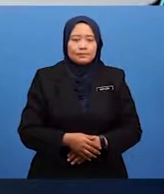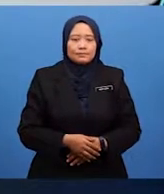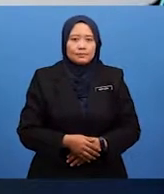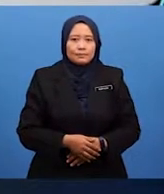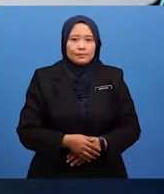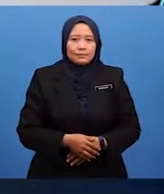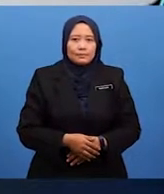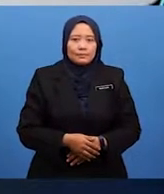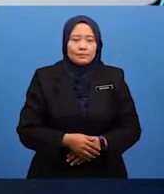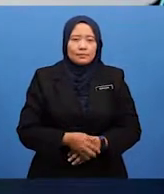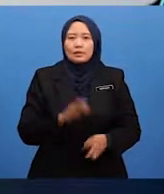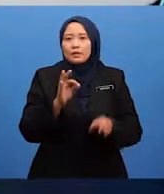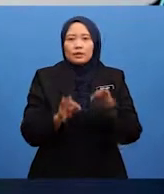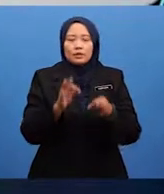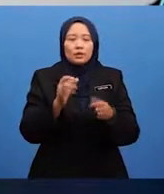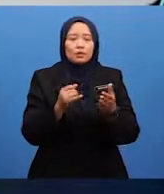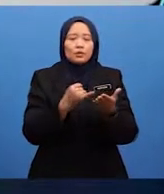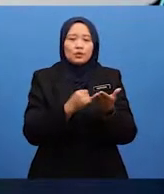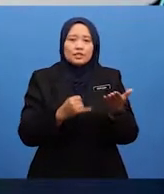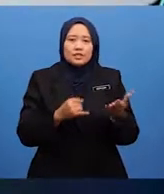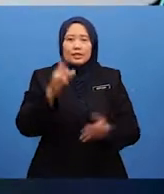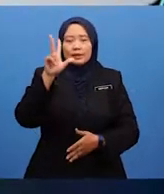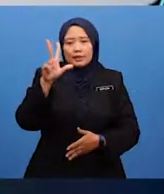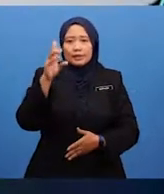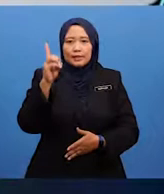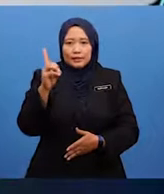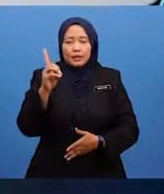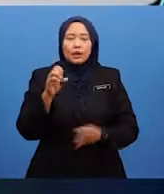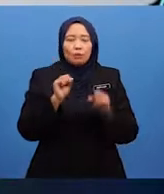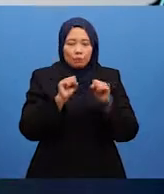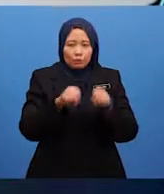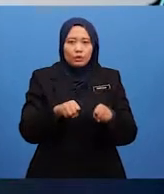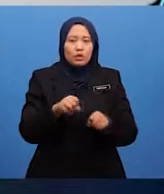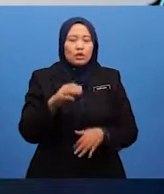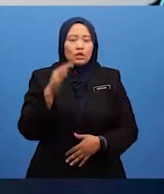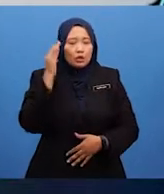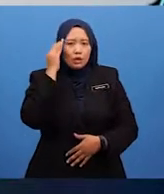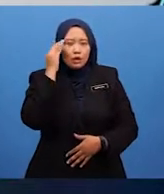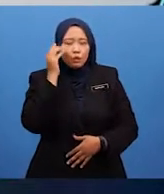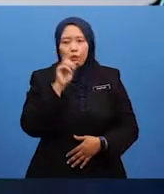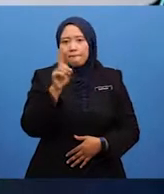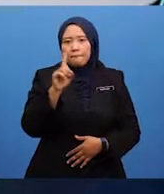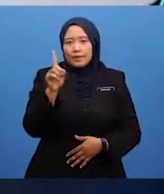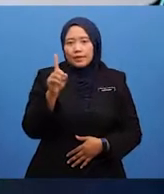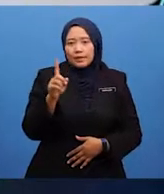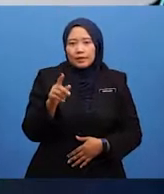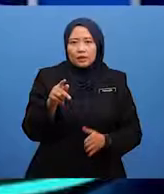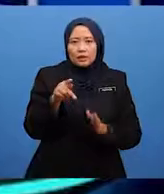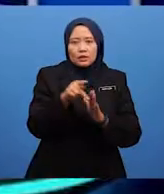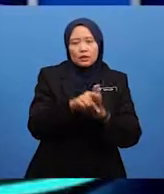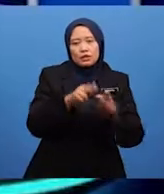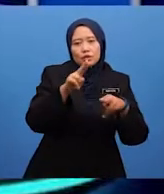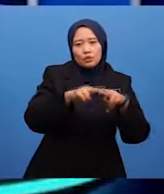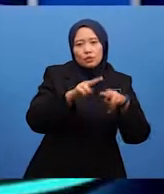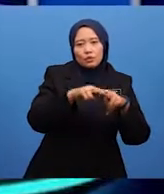tanda-tanda biliknya jadi kita tahu kegunaan di dalam tuh bagaimana betul-betul letak kita Luke saja jadi Messi tak charge Iya